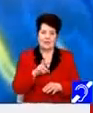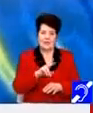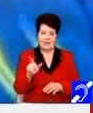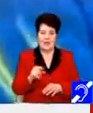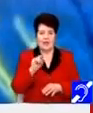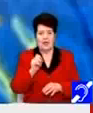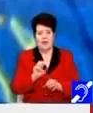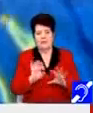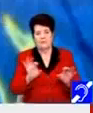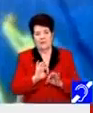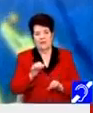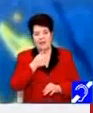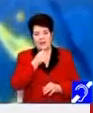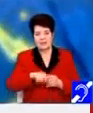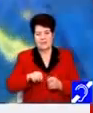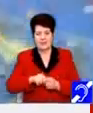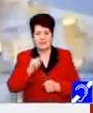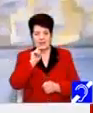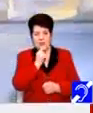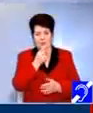experții economici, vedeți în continuare.